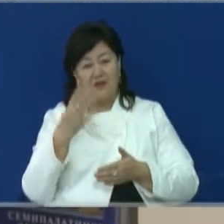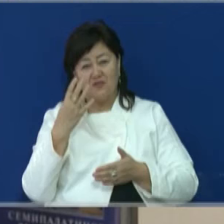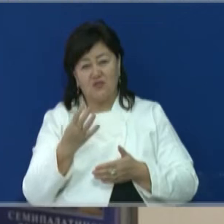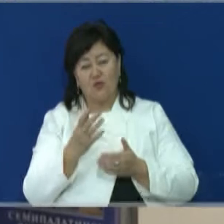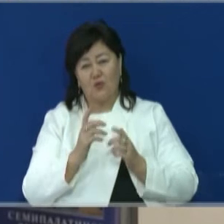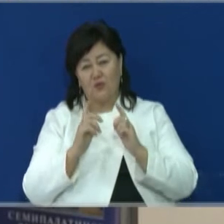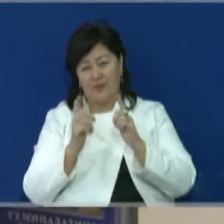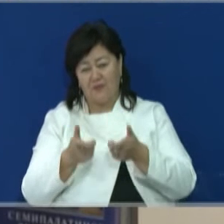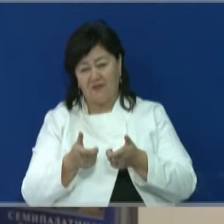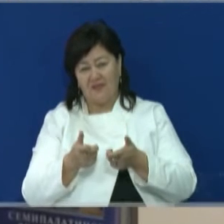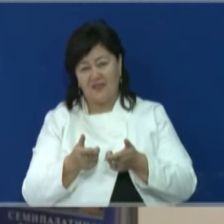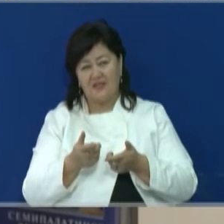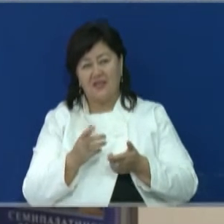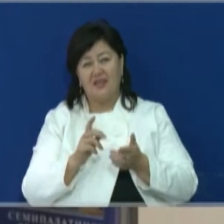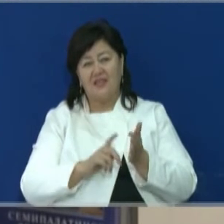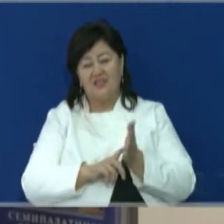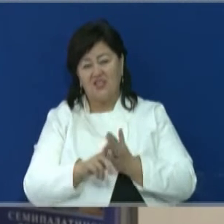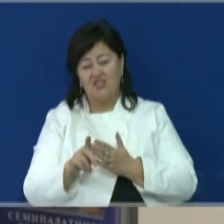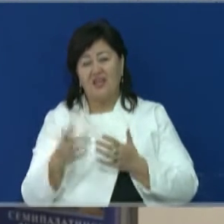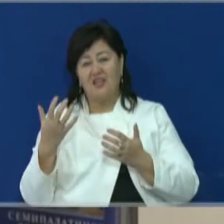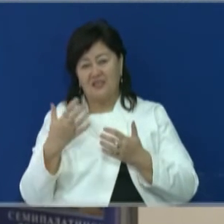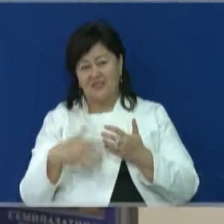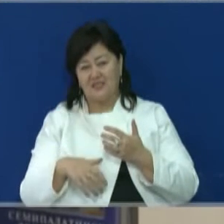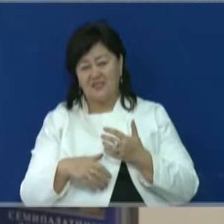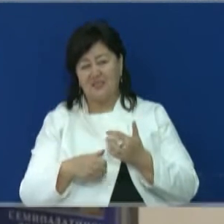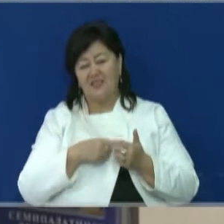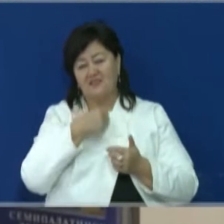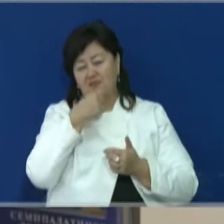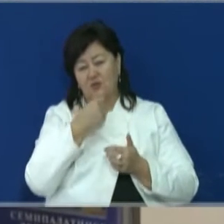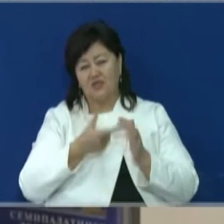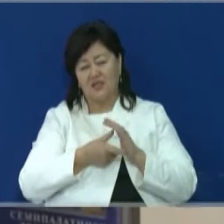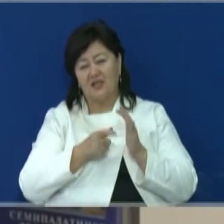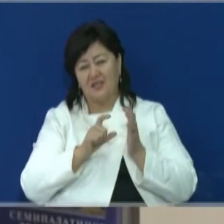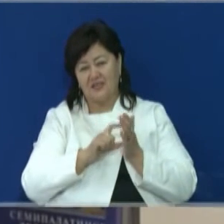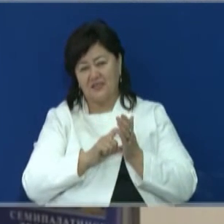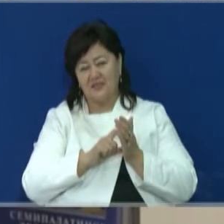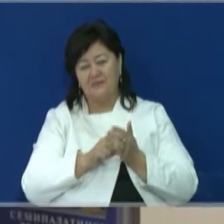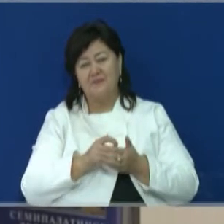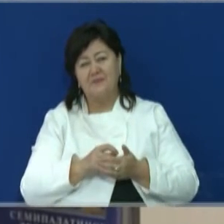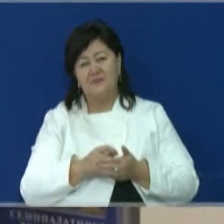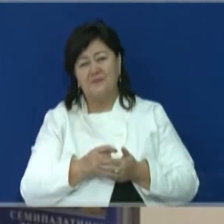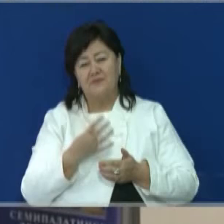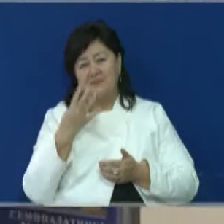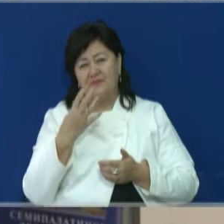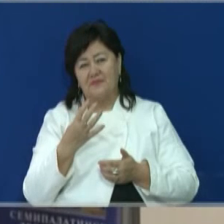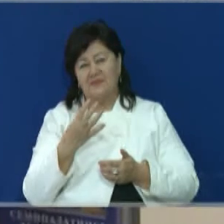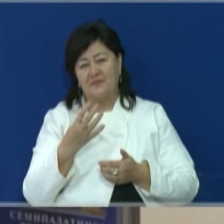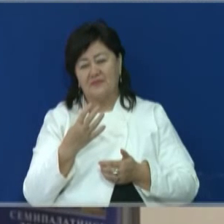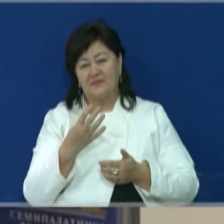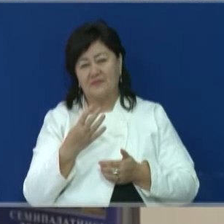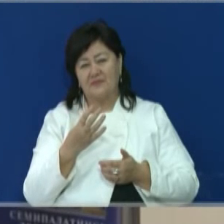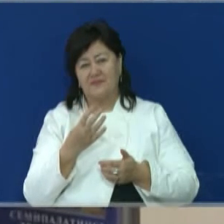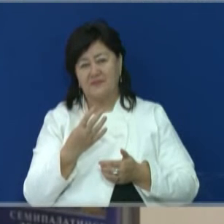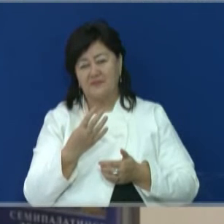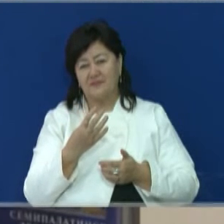номинация бойынша, яғни бастауыш сынып, орта буын және жоғары сыныптар бойынша 4 айдармен